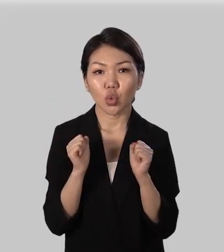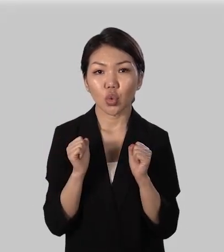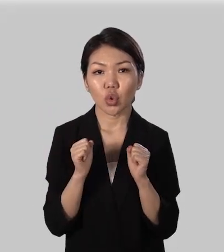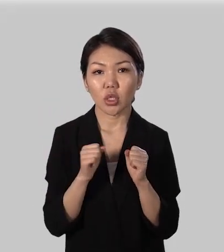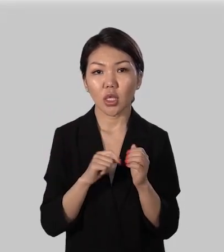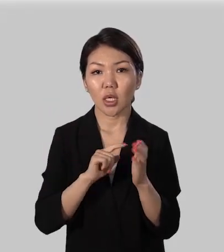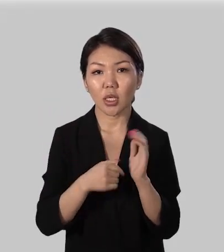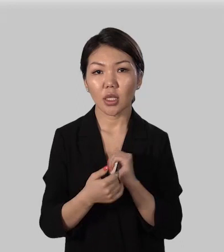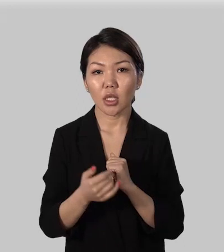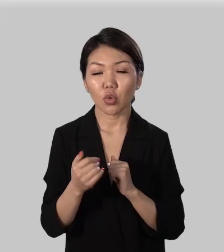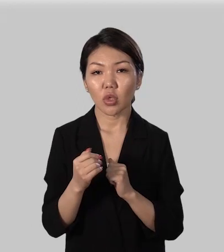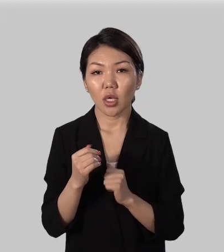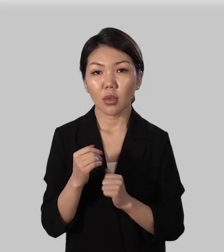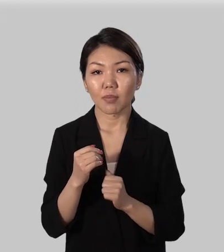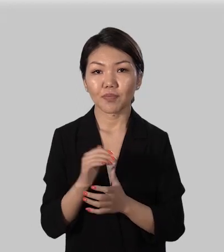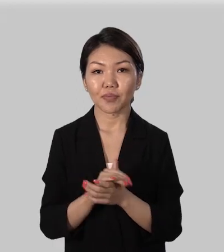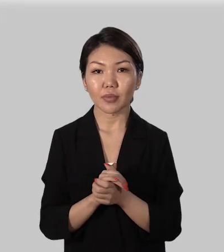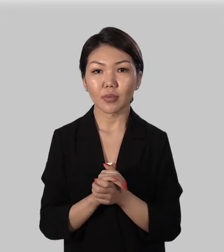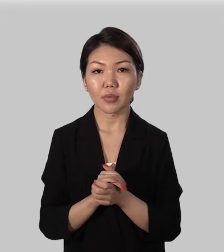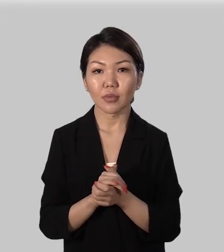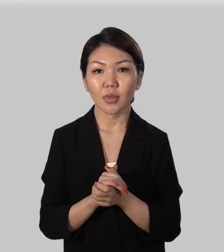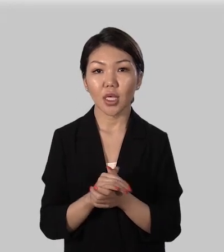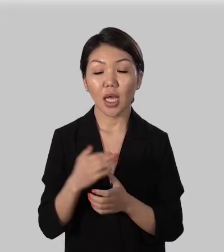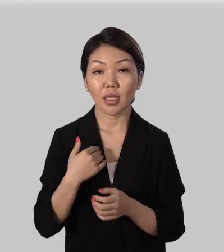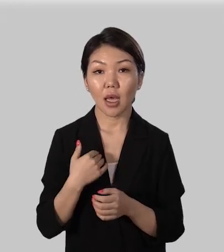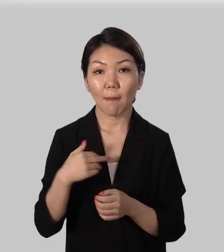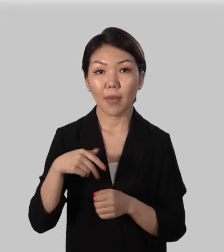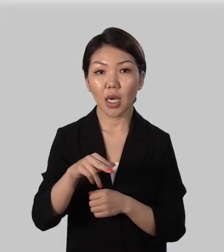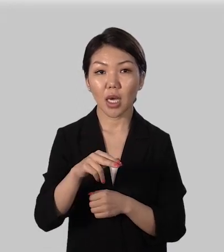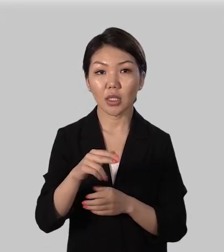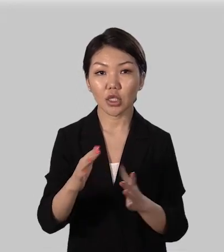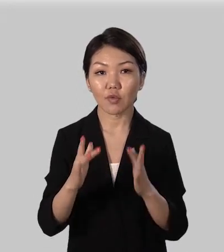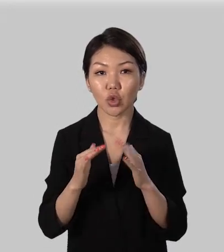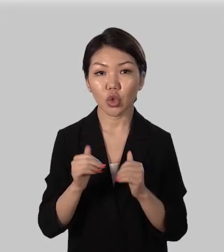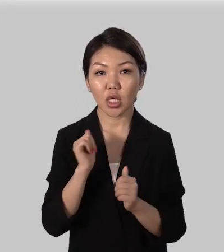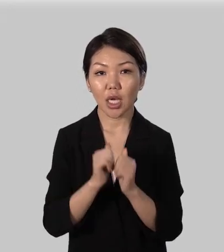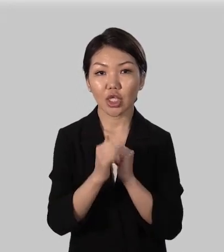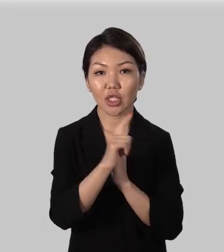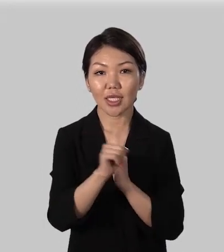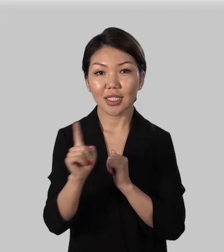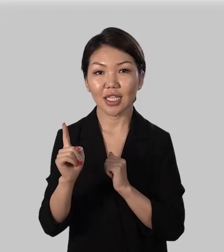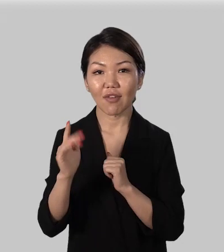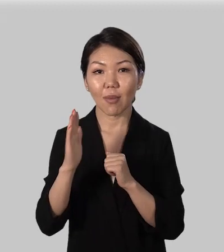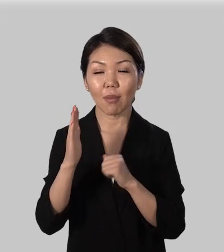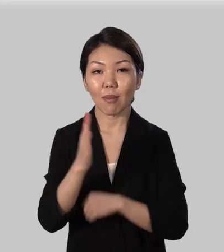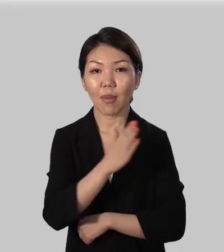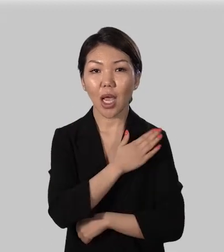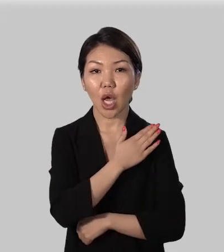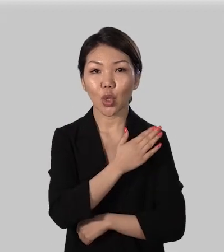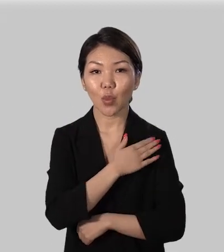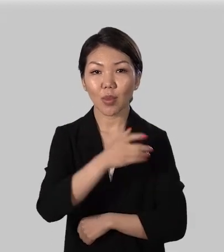и каждое дерево похлопал бы по стволу чтобы ему не так страшно было